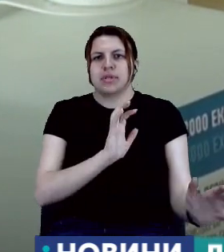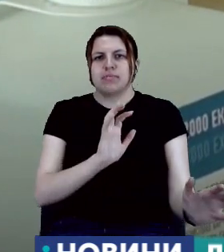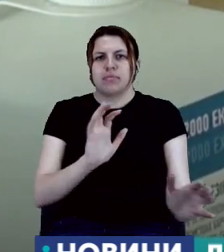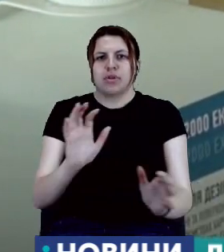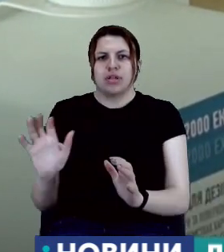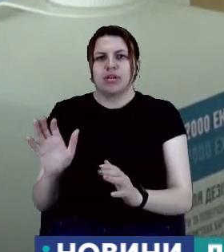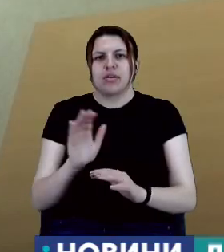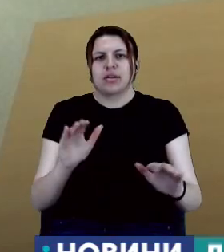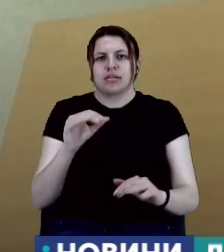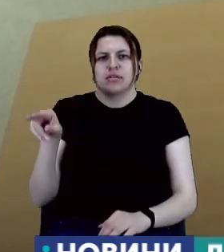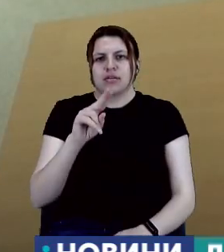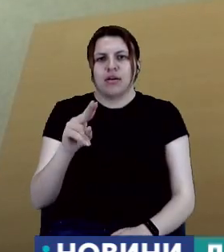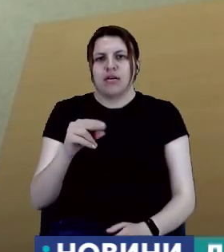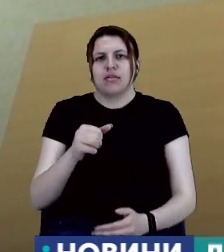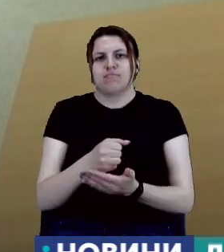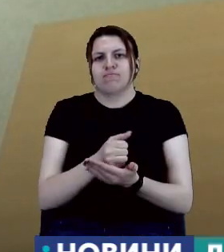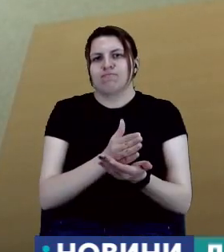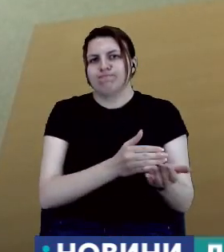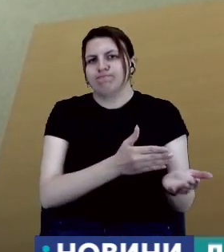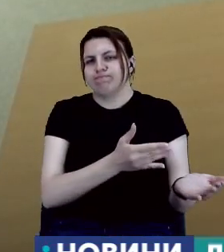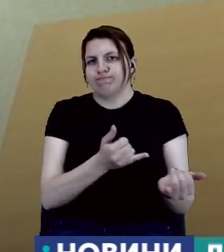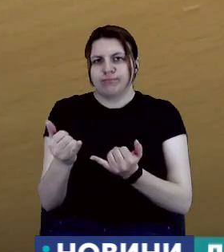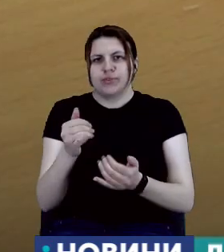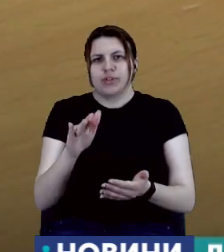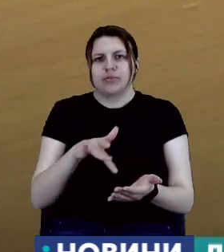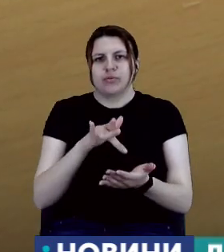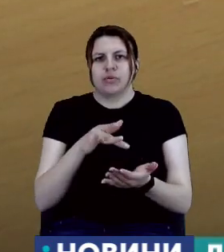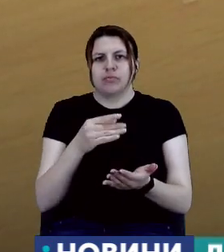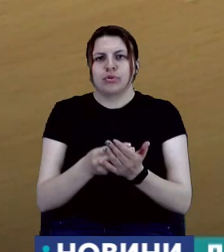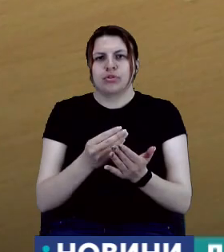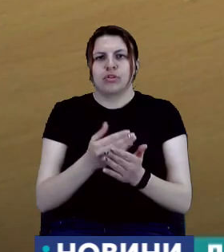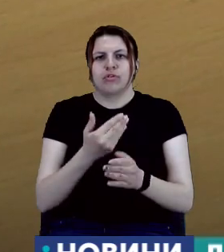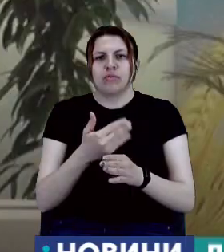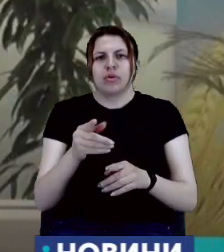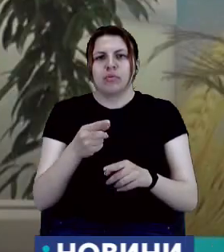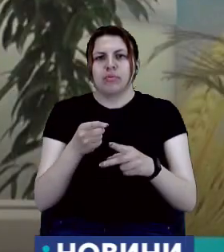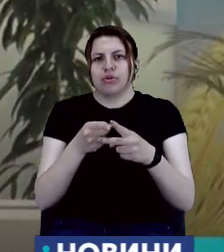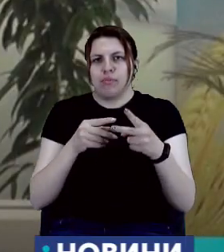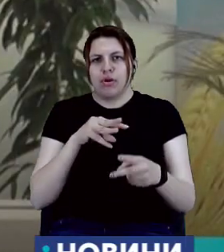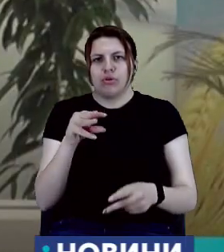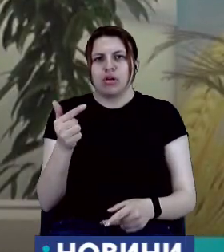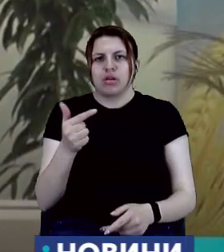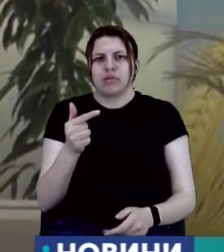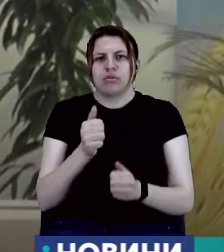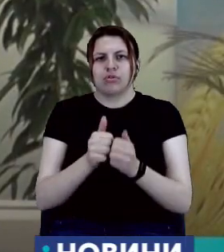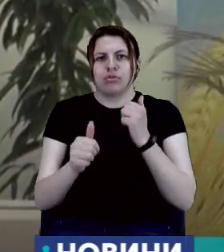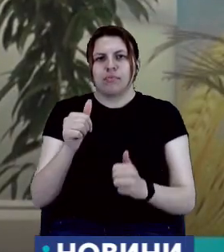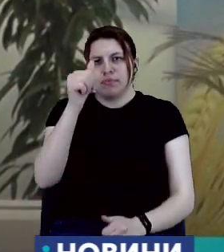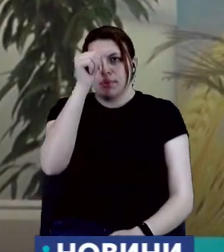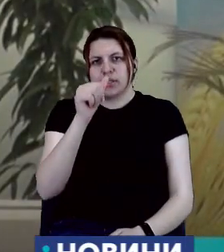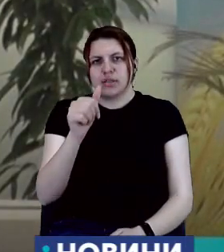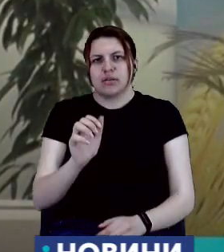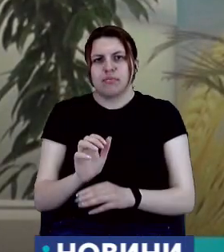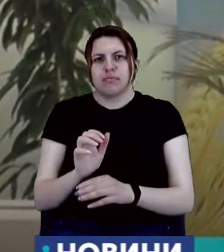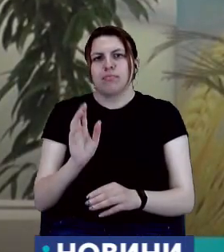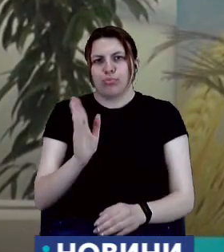засобами дезінфекції та захисту, з міського бюджету виділятимуть 1,5 мільйона гривень щомісяця. Ми запускаємо 71 дитячий сад,